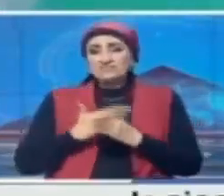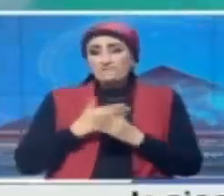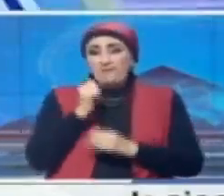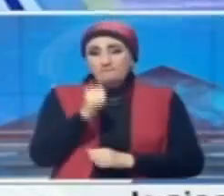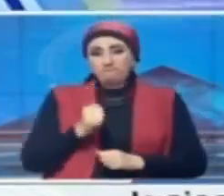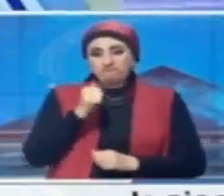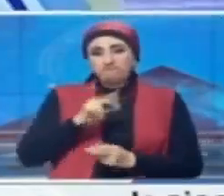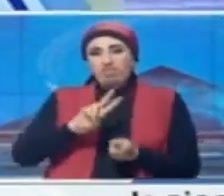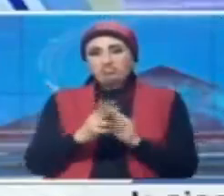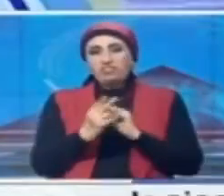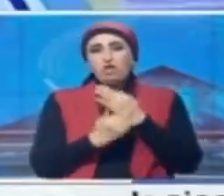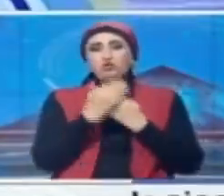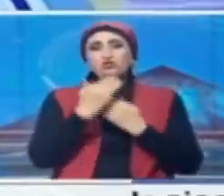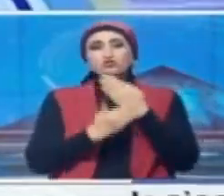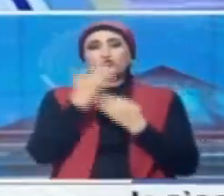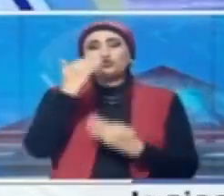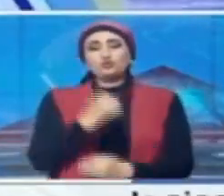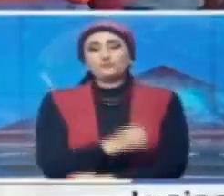الحديدية.